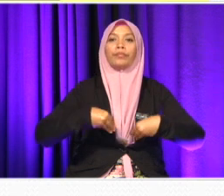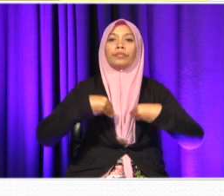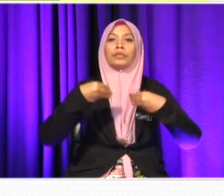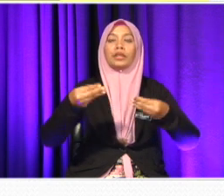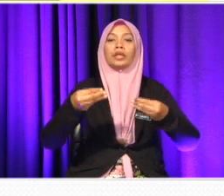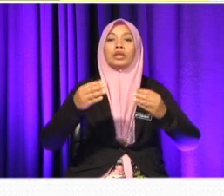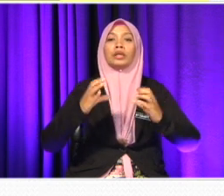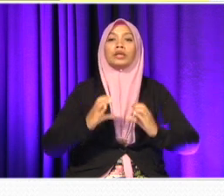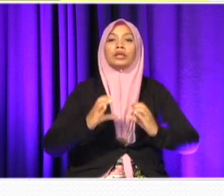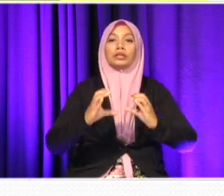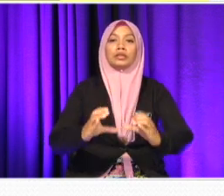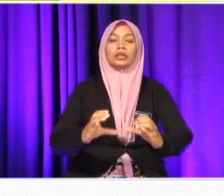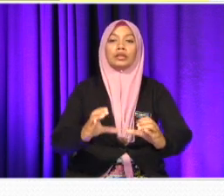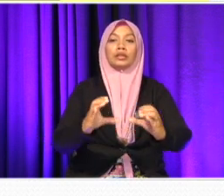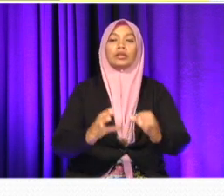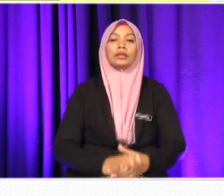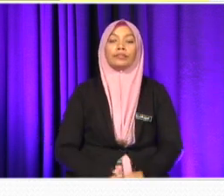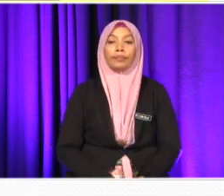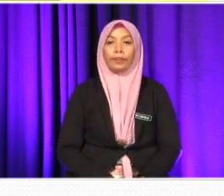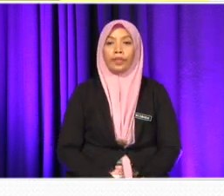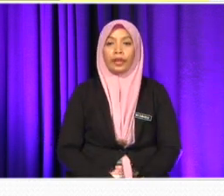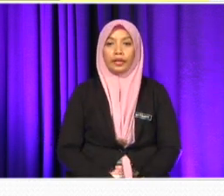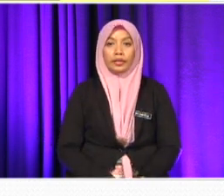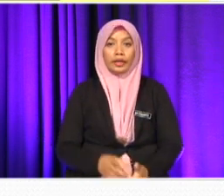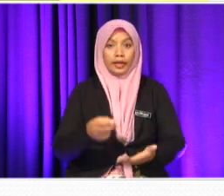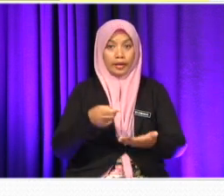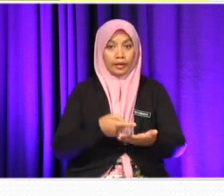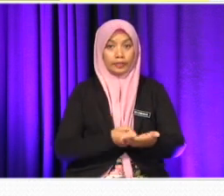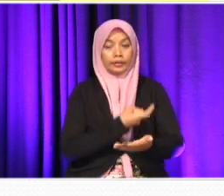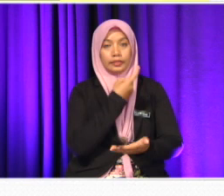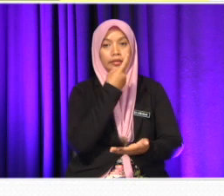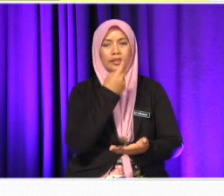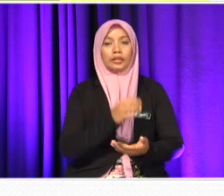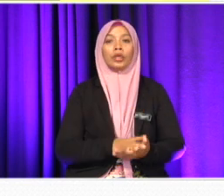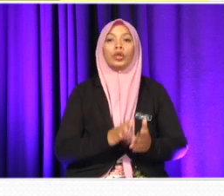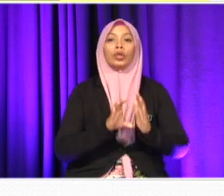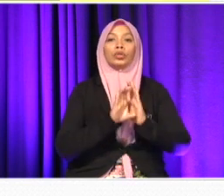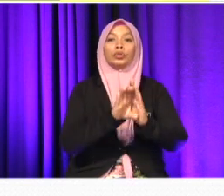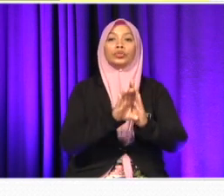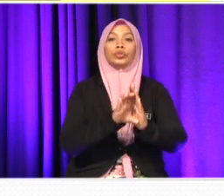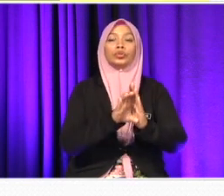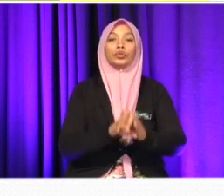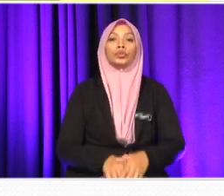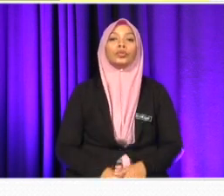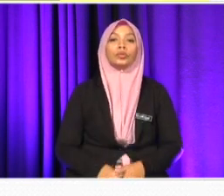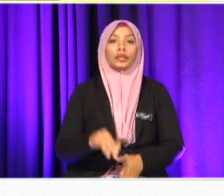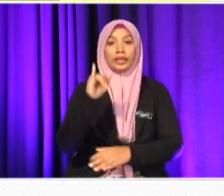penentuan harga Oke dan yang keenam menyatakan contoh iklan dalam kalian